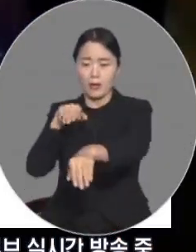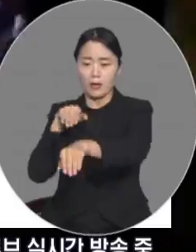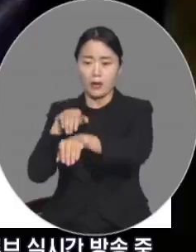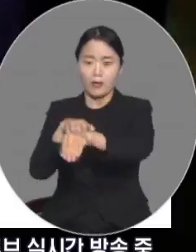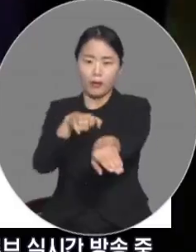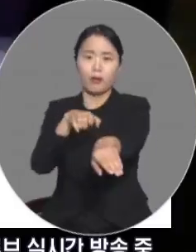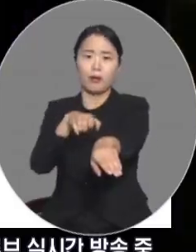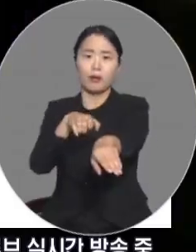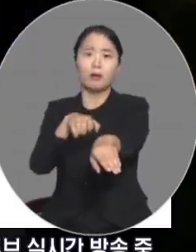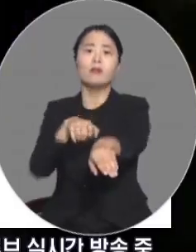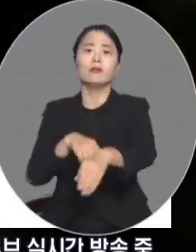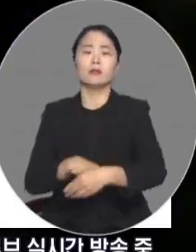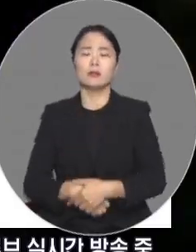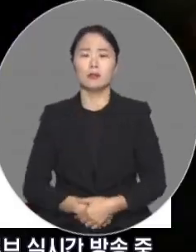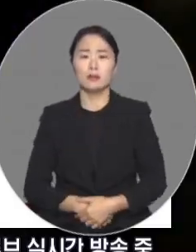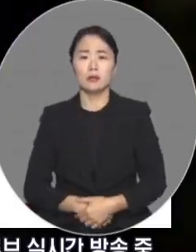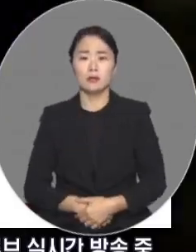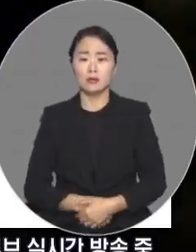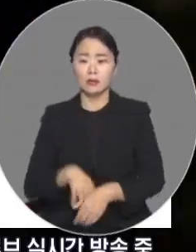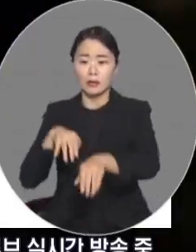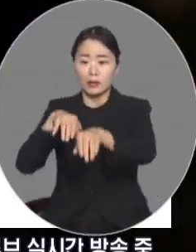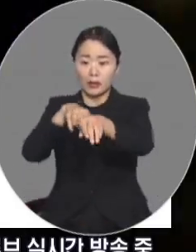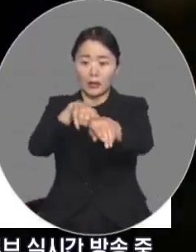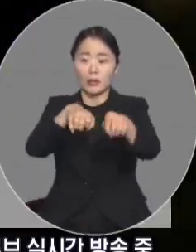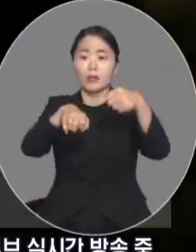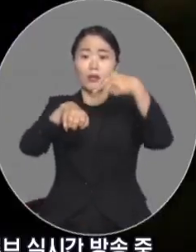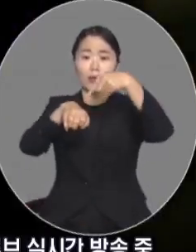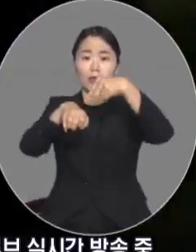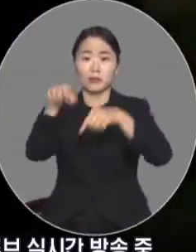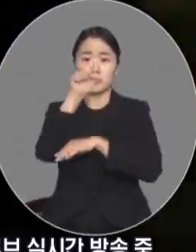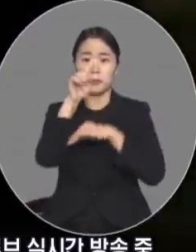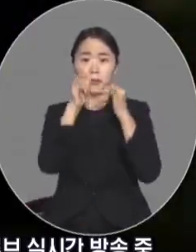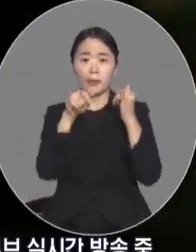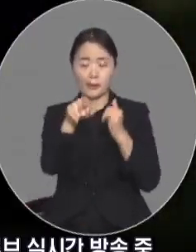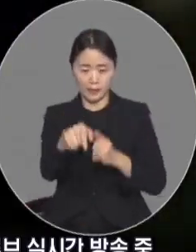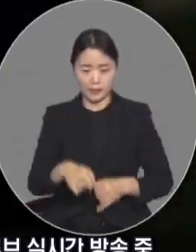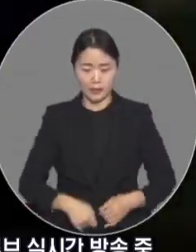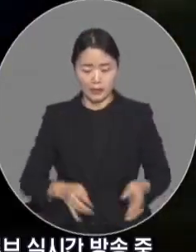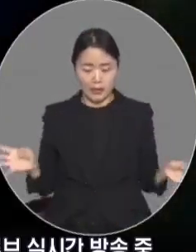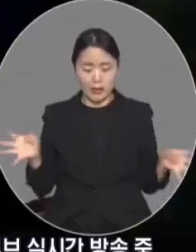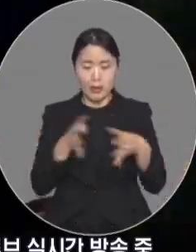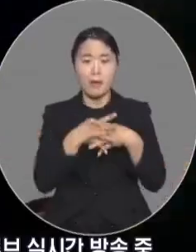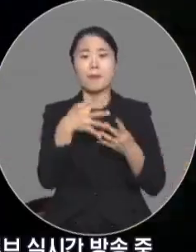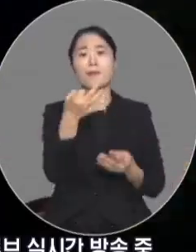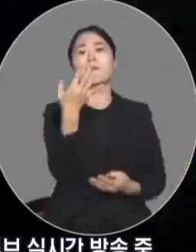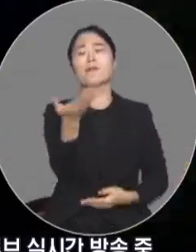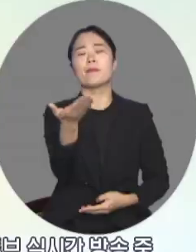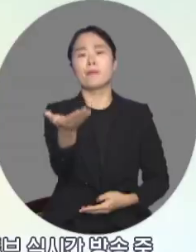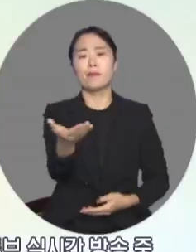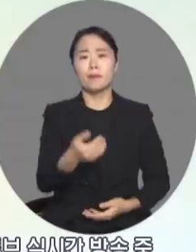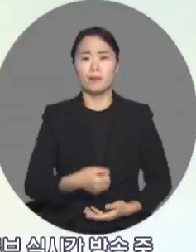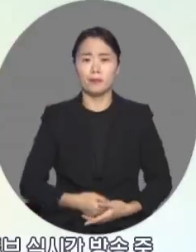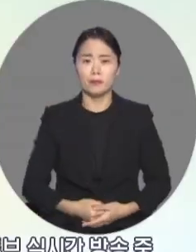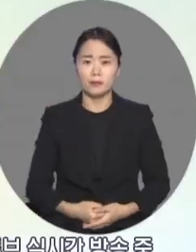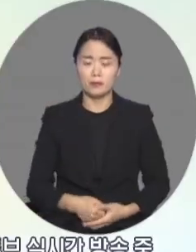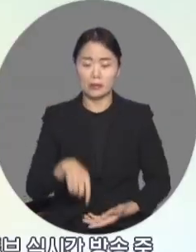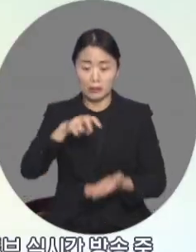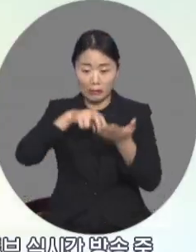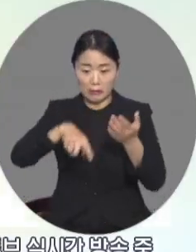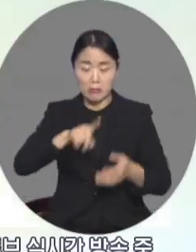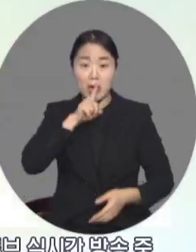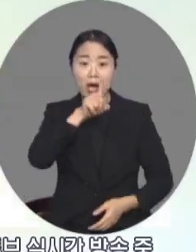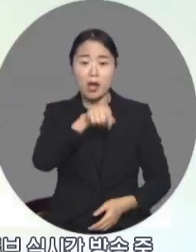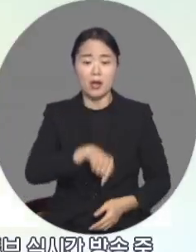부딪힙니다. 뒤따르다 추돌한 승용차 운전자는 곧바로 합의금을 요구했습니다. 내려서 한다는